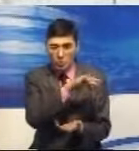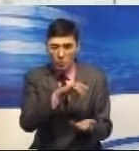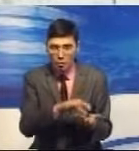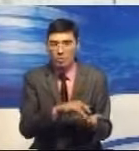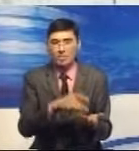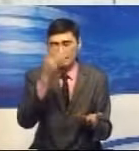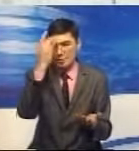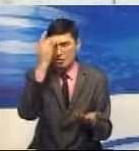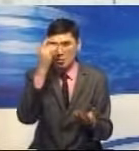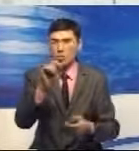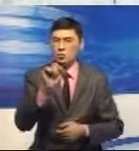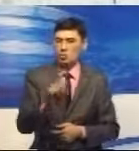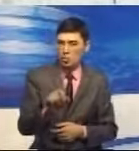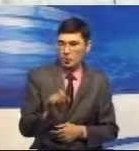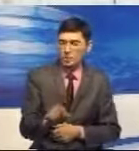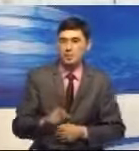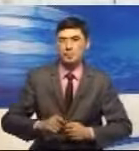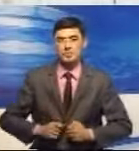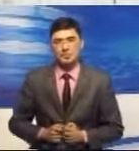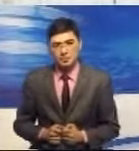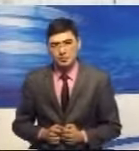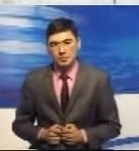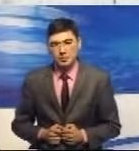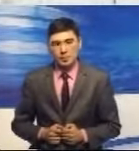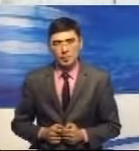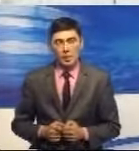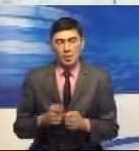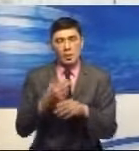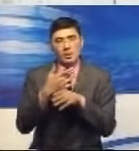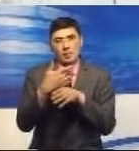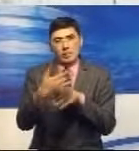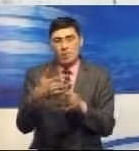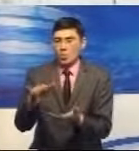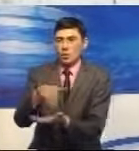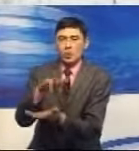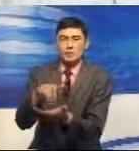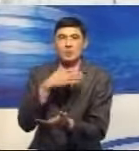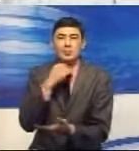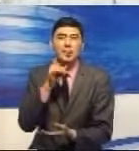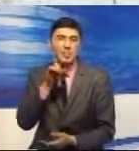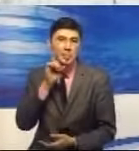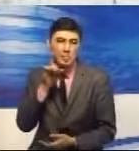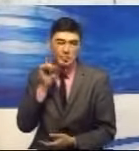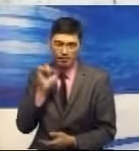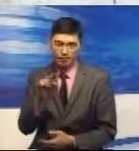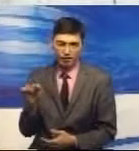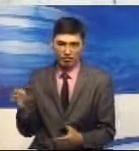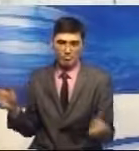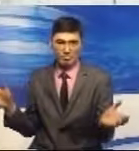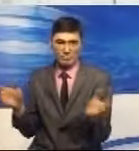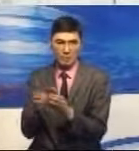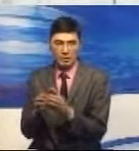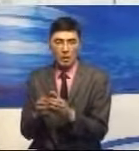20 жылдық мерейтойын тойлаудағы тек бастамамыз ғана. Алдағы уақытта семей қаласының жастарының болашаққа